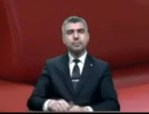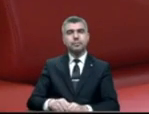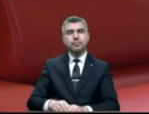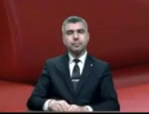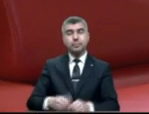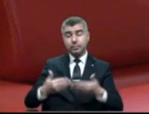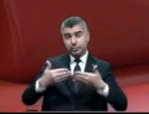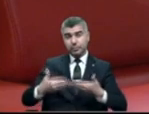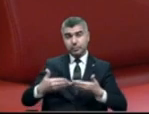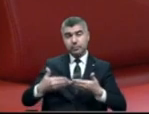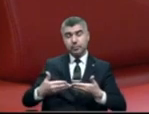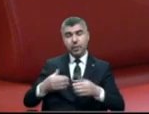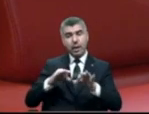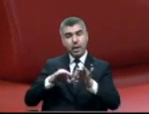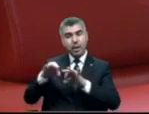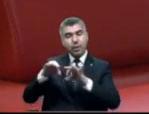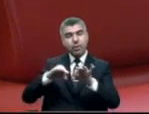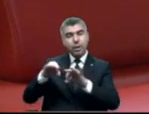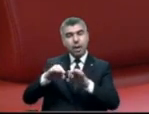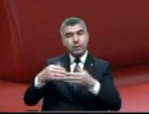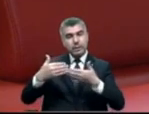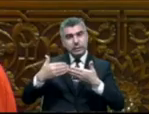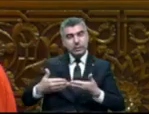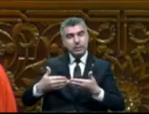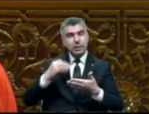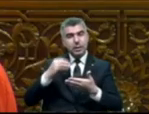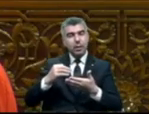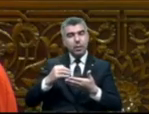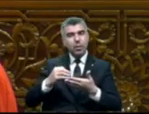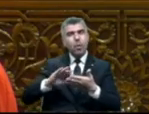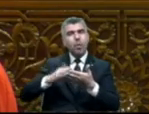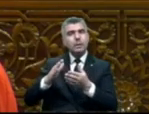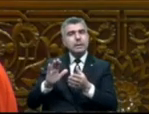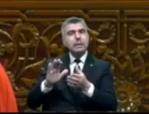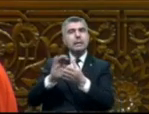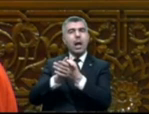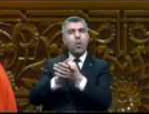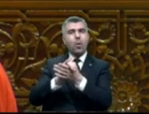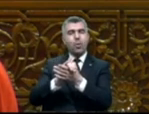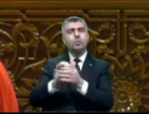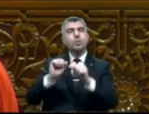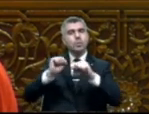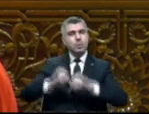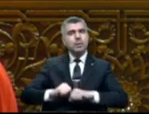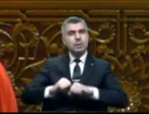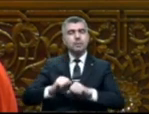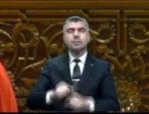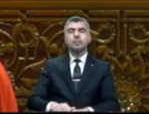ولم يتخذ أي إجراء لحد الآن رغم محاولة الصلح التي